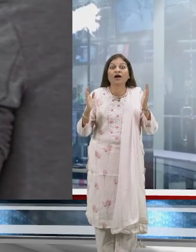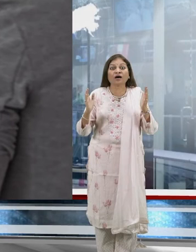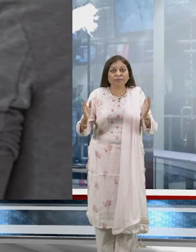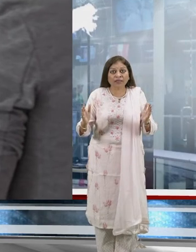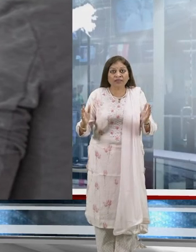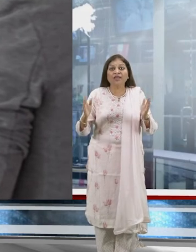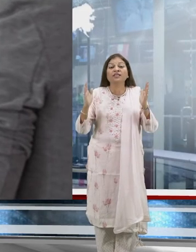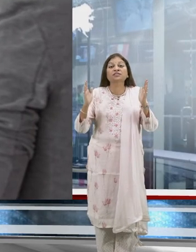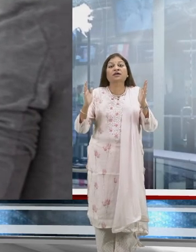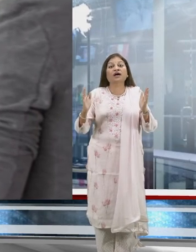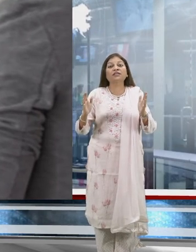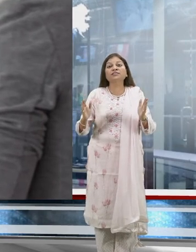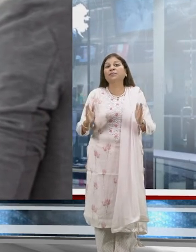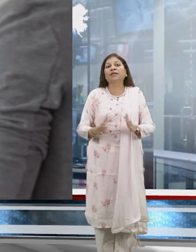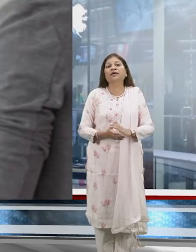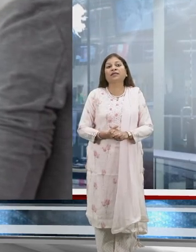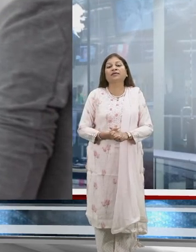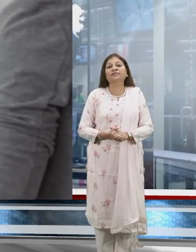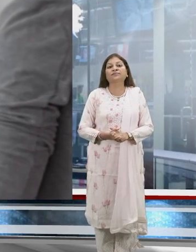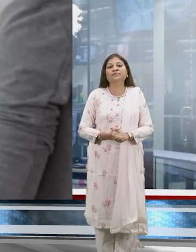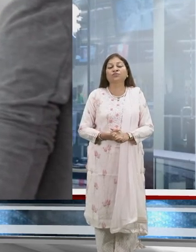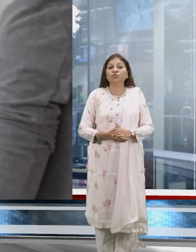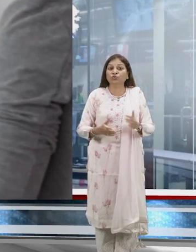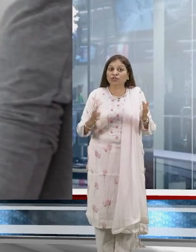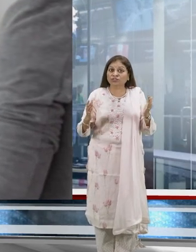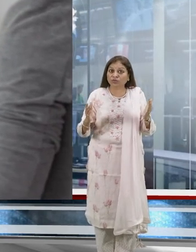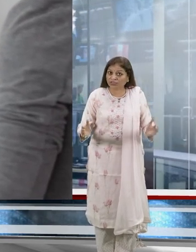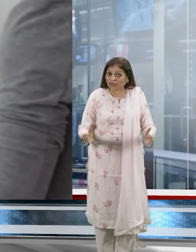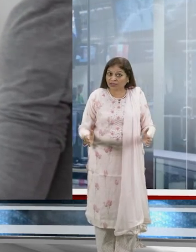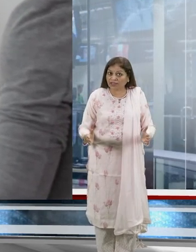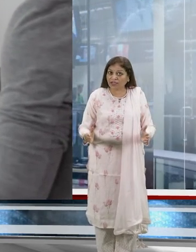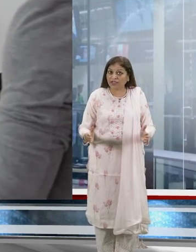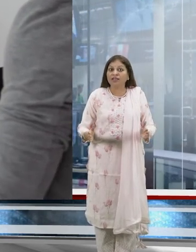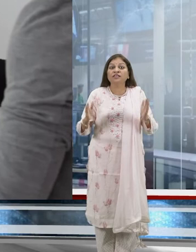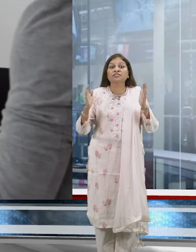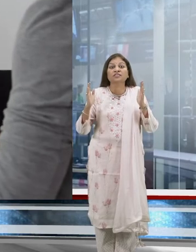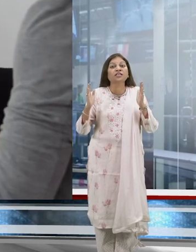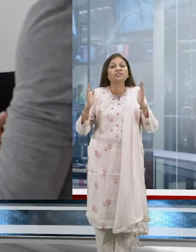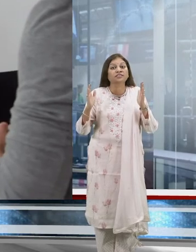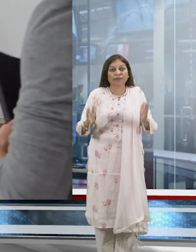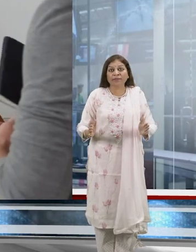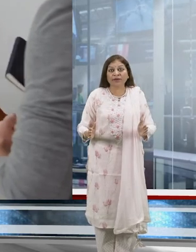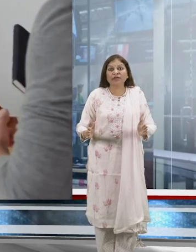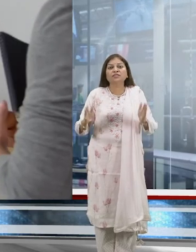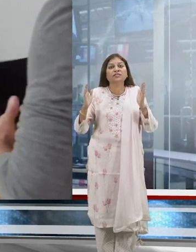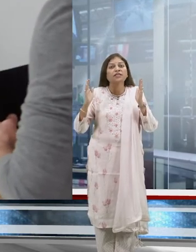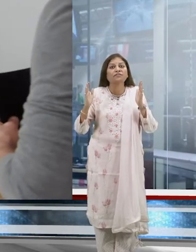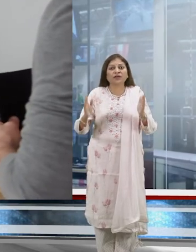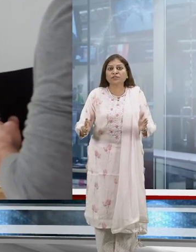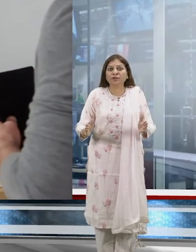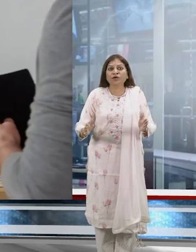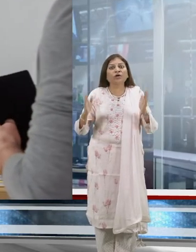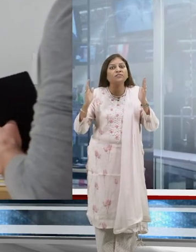कि आप भी इस कहानी से प्रेरणा लेकर दूसरों की सुरक्षा के लिए सही समय पर,